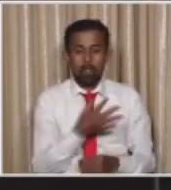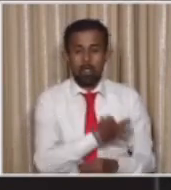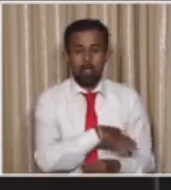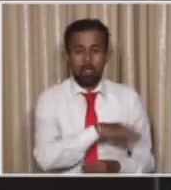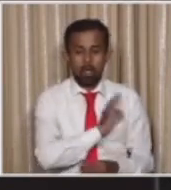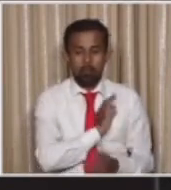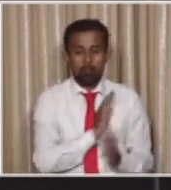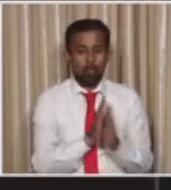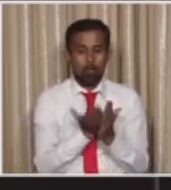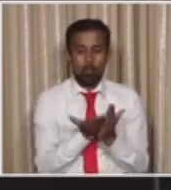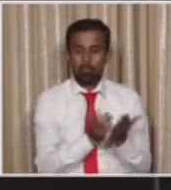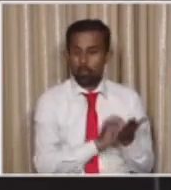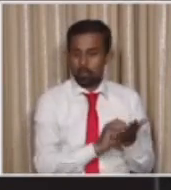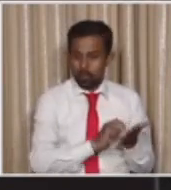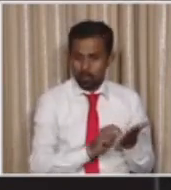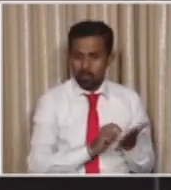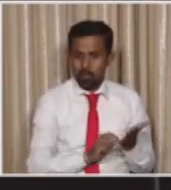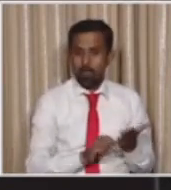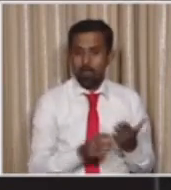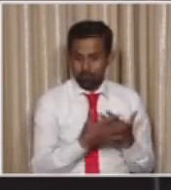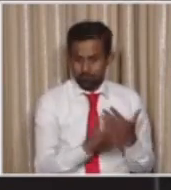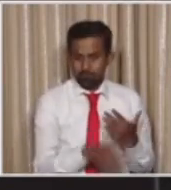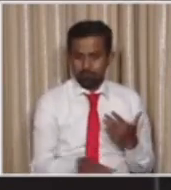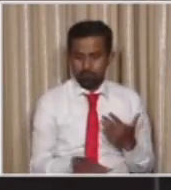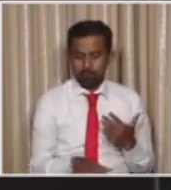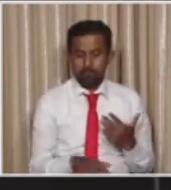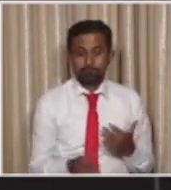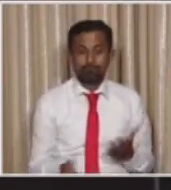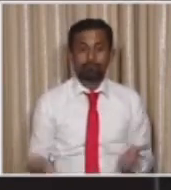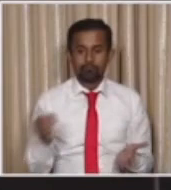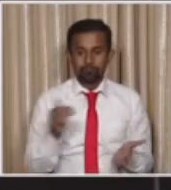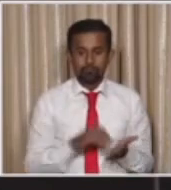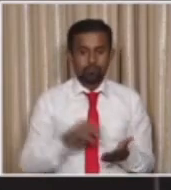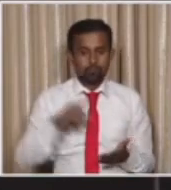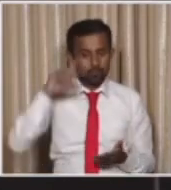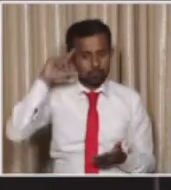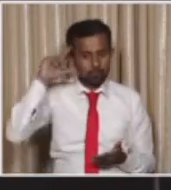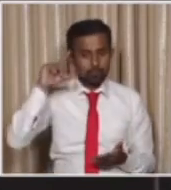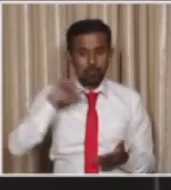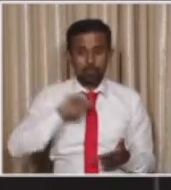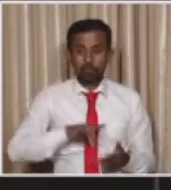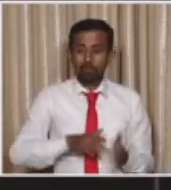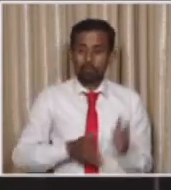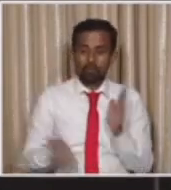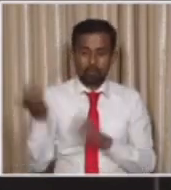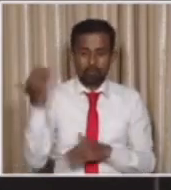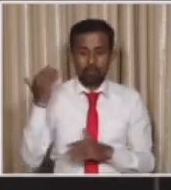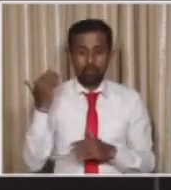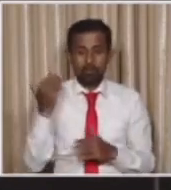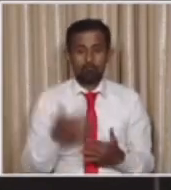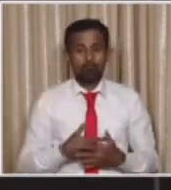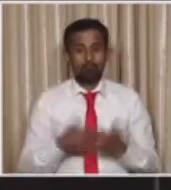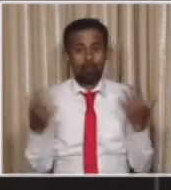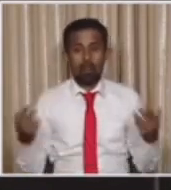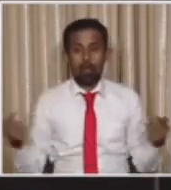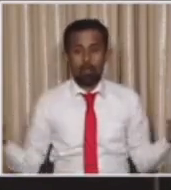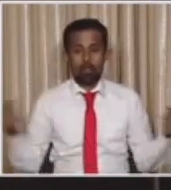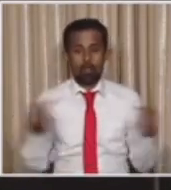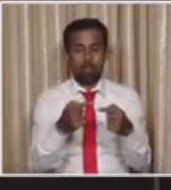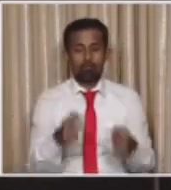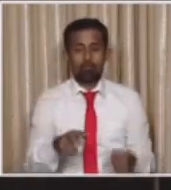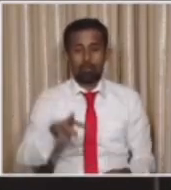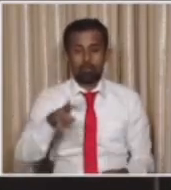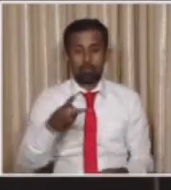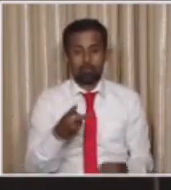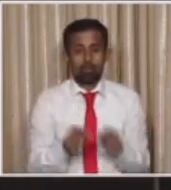උන්වහන්සේ පොතේ සඳහන් කළ තියෙන උන්වහන්සේගේ වන්තම උන්වහන්සේ නැවත චීනට වැඩම කරලා තියෙන්නේ ඉතා විශාල නෞකාවක 200ක්